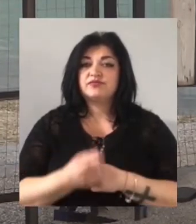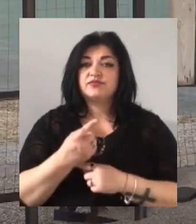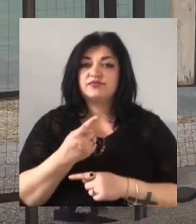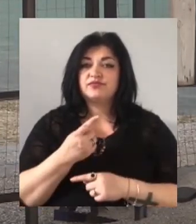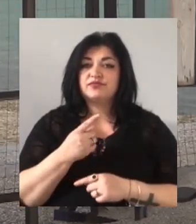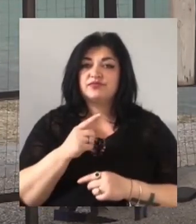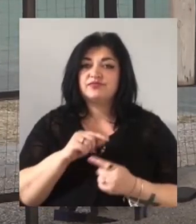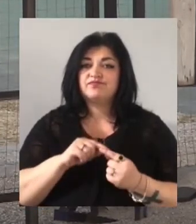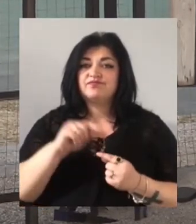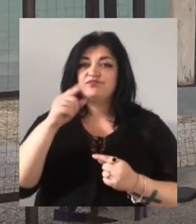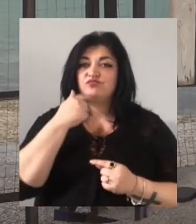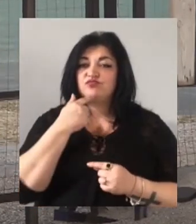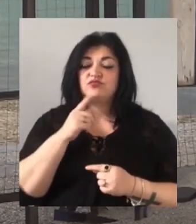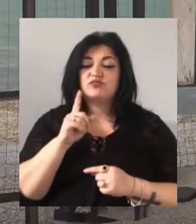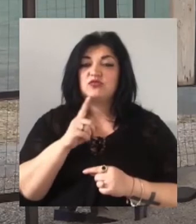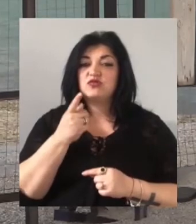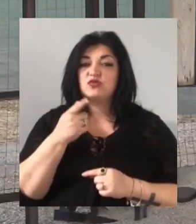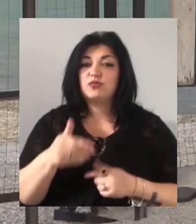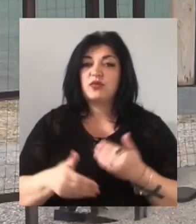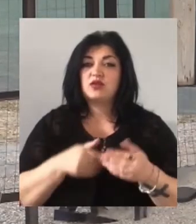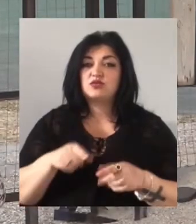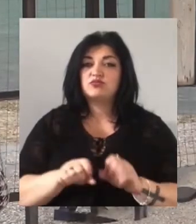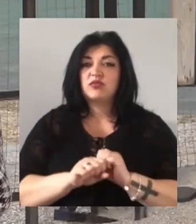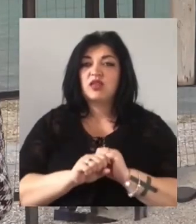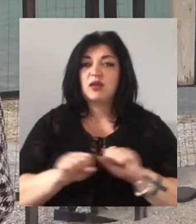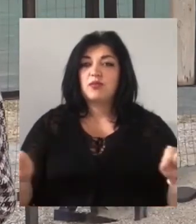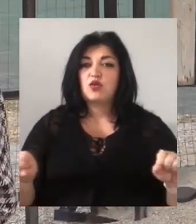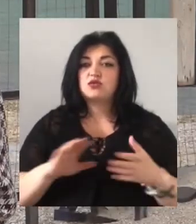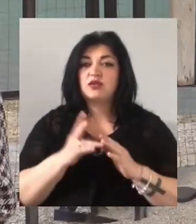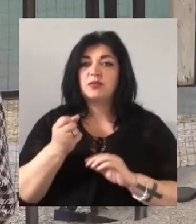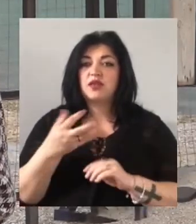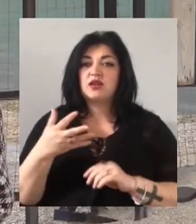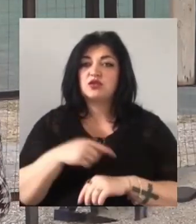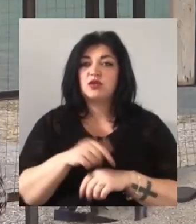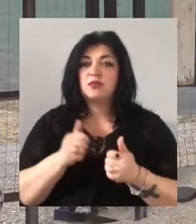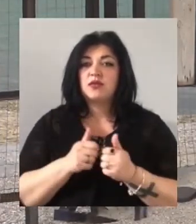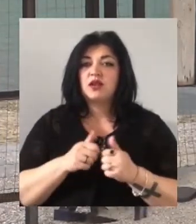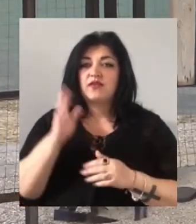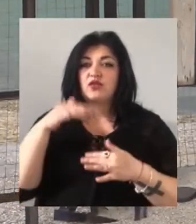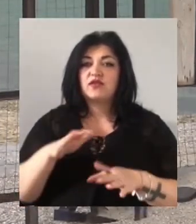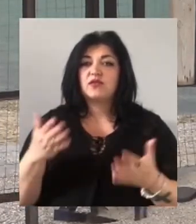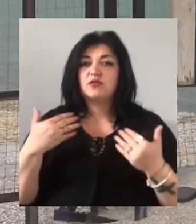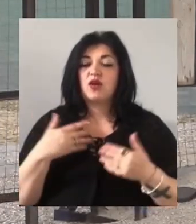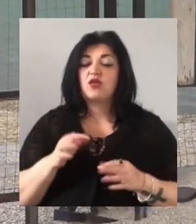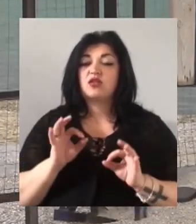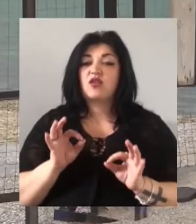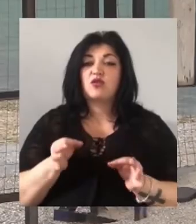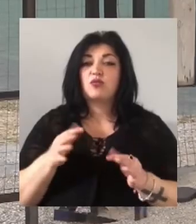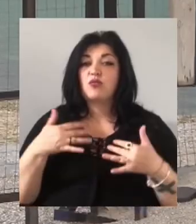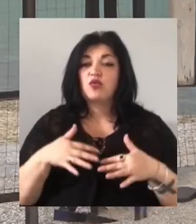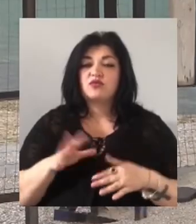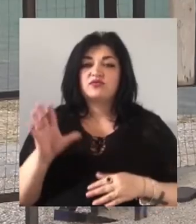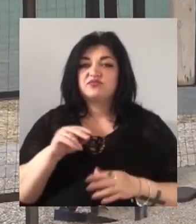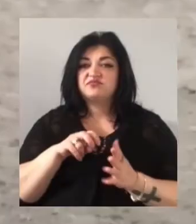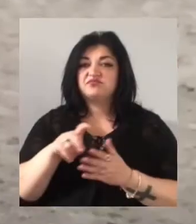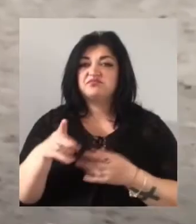що купатися тут не можна. Станом на 15-ту годину біля води є відпочивальники. Однак у море вони не заходять. Ми